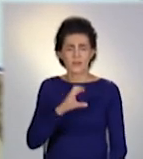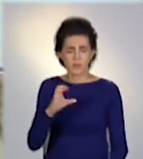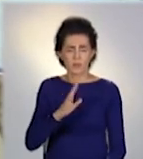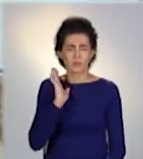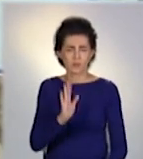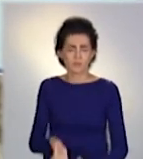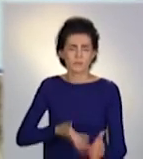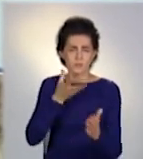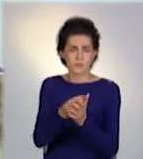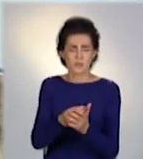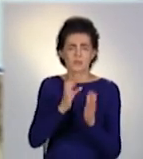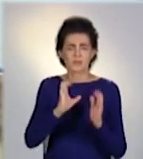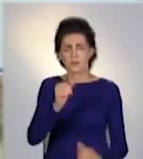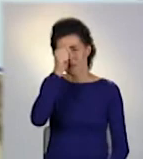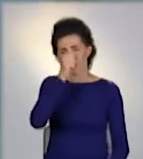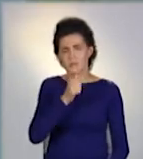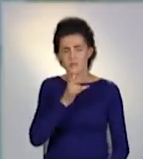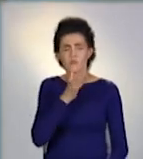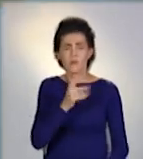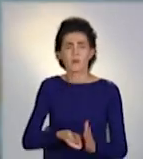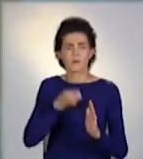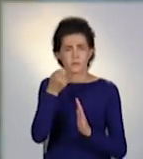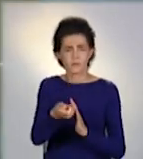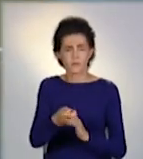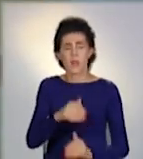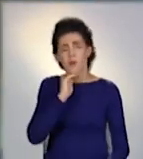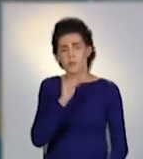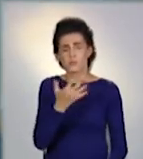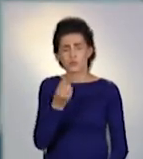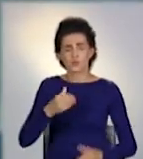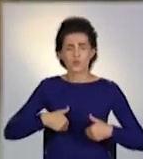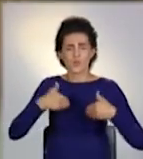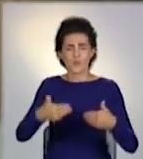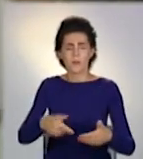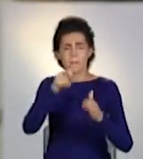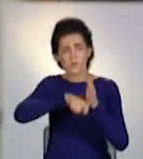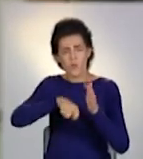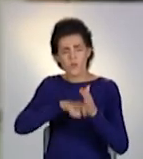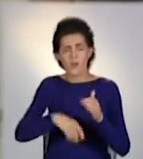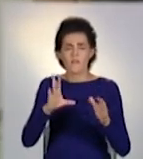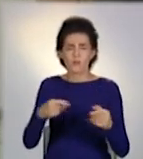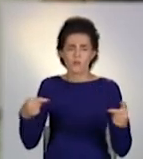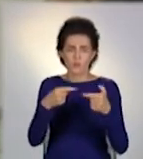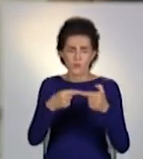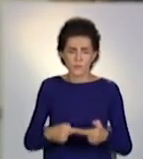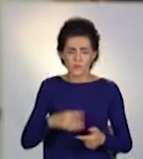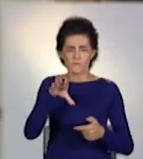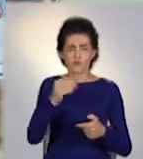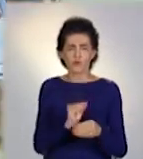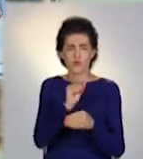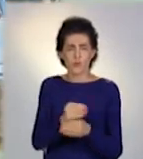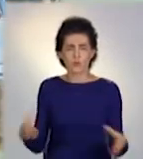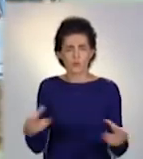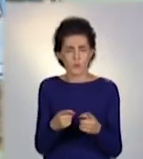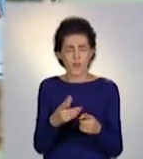буде призначатись з місяця звернення. Спеціалісти ще радять перевірити, чи не підпадаєте ви під додаткові обмеження